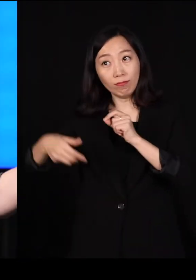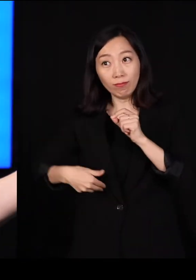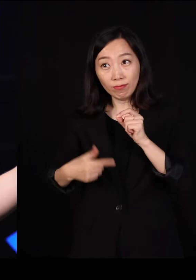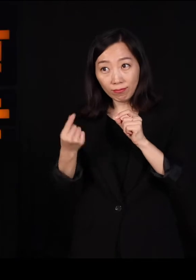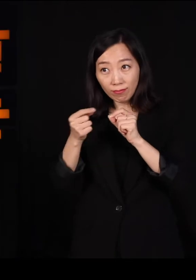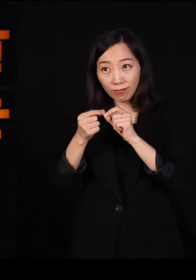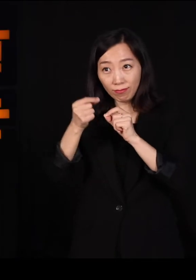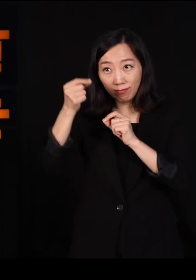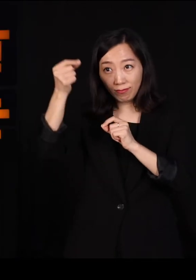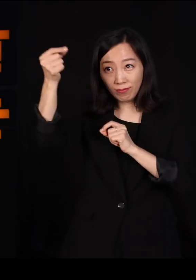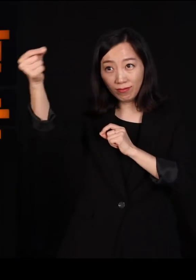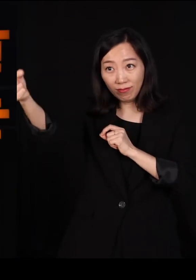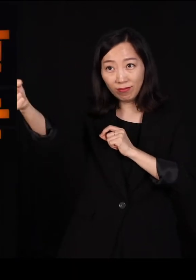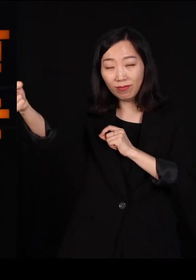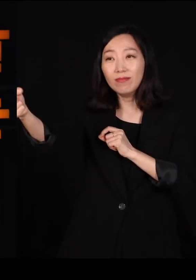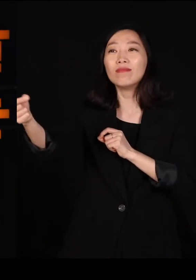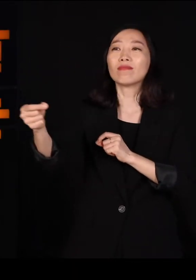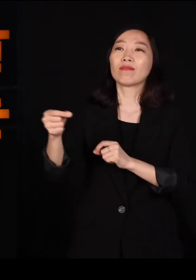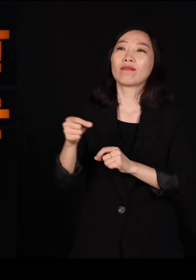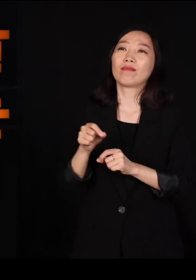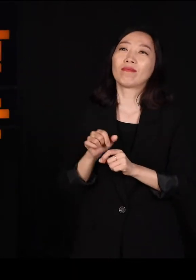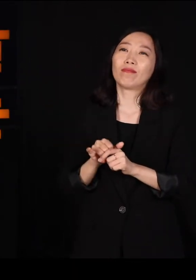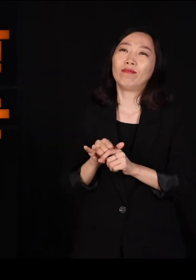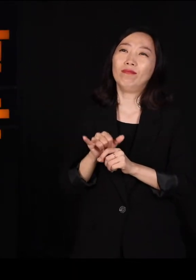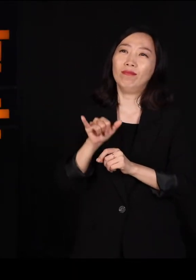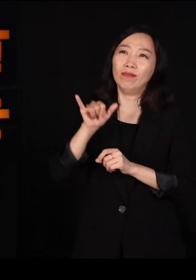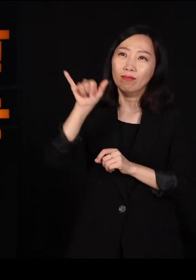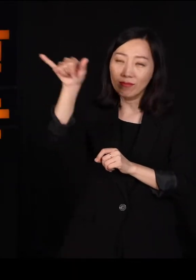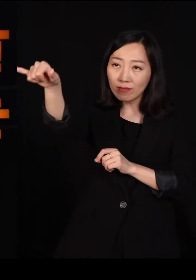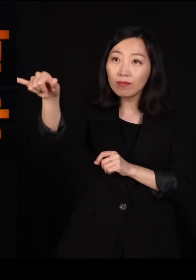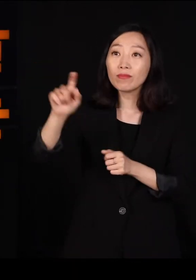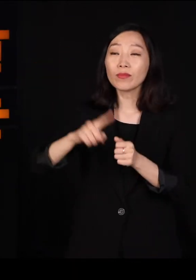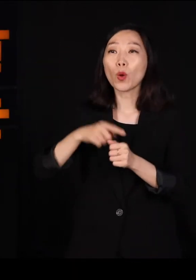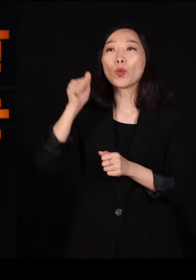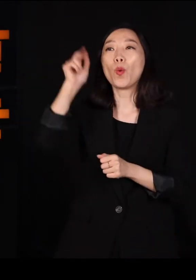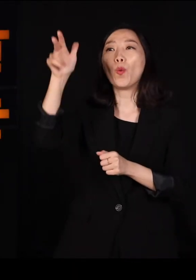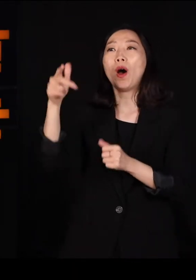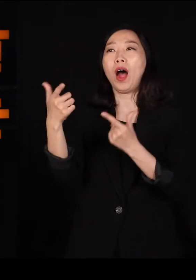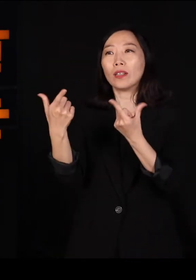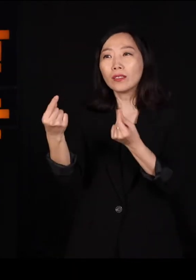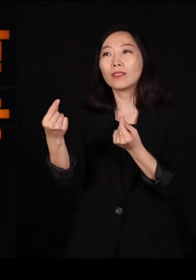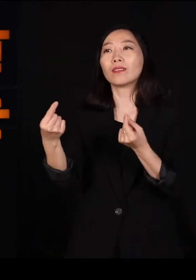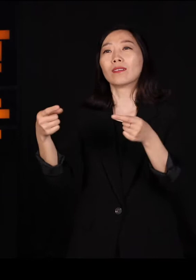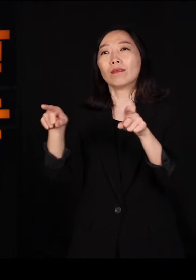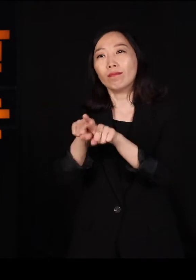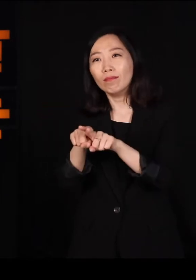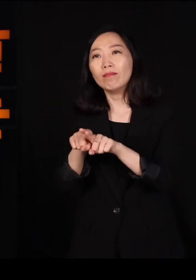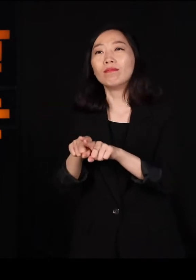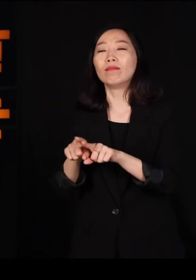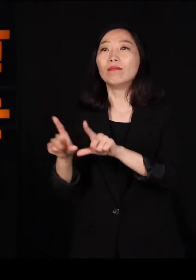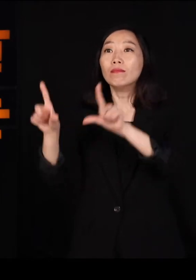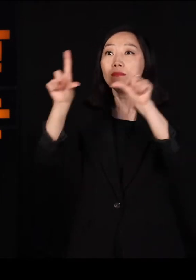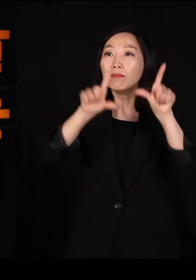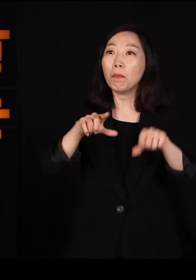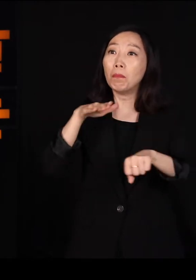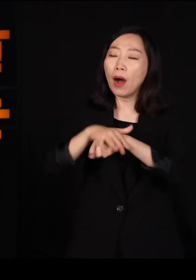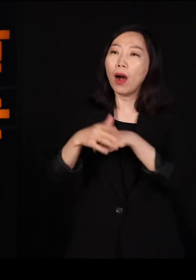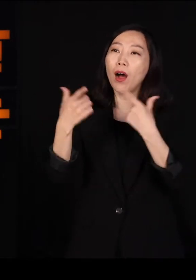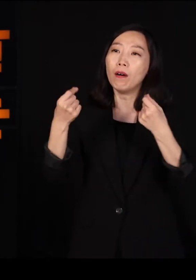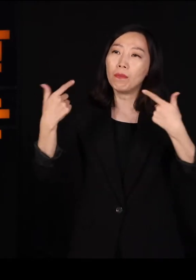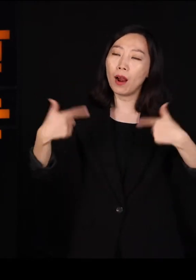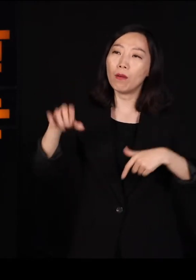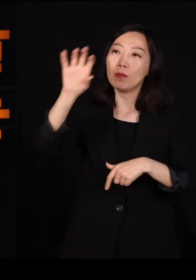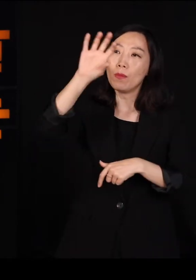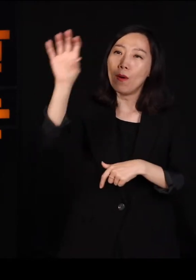뭐 어디 다른 나라에 가야 돼요. 근데 같은 숙소에 같은 사람들하고 같은 방식 이렇게